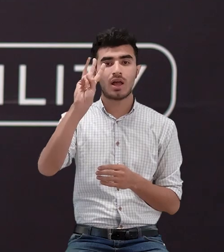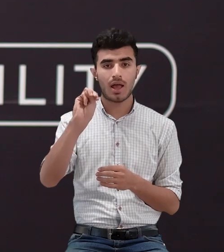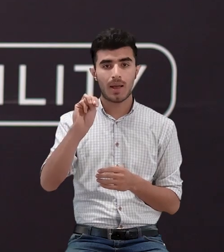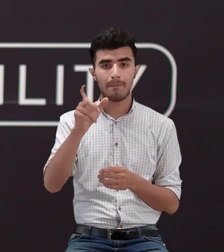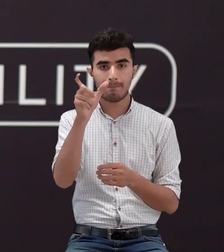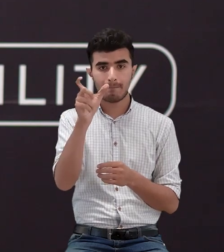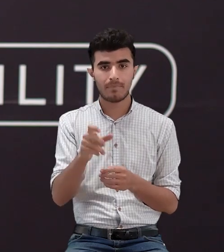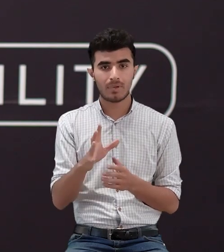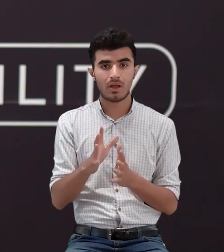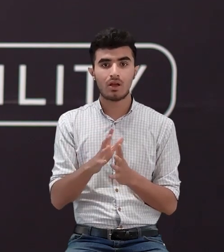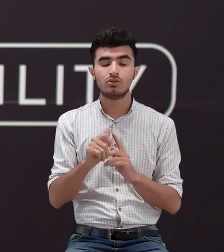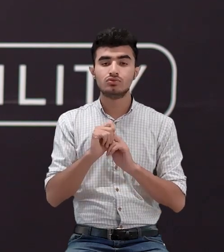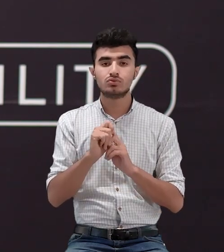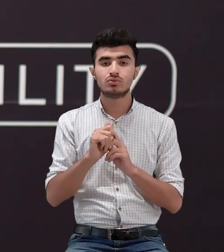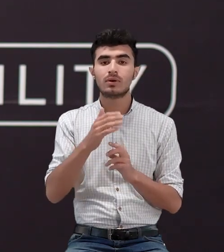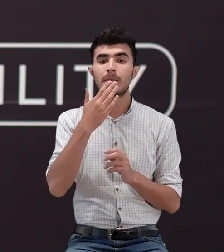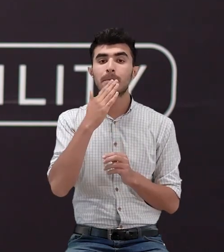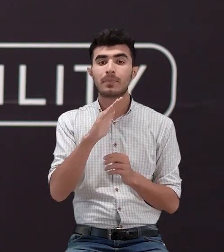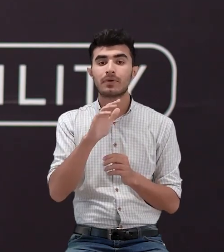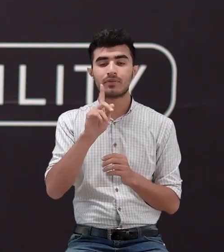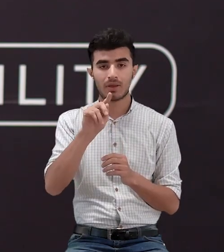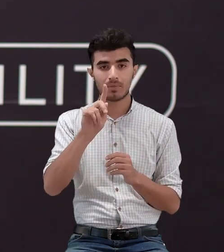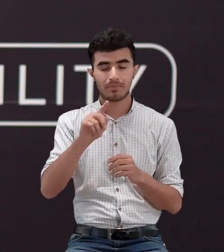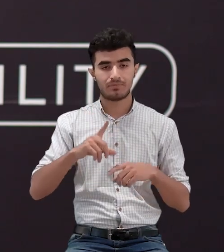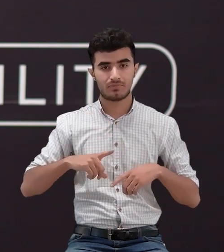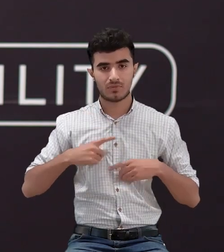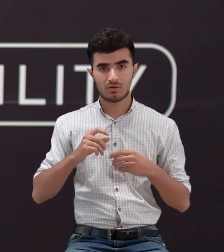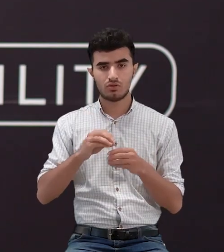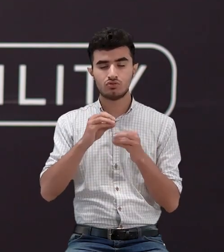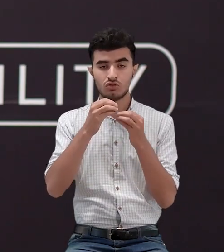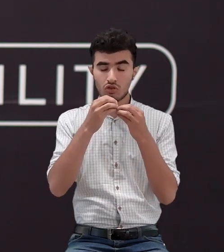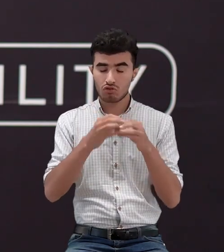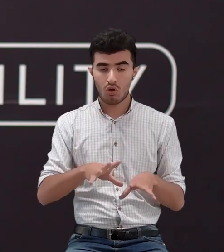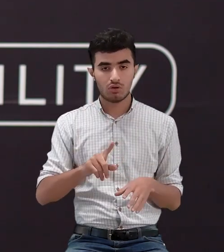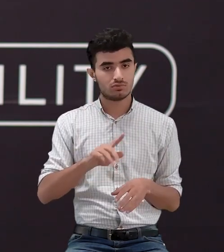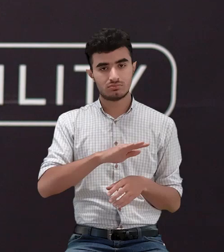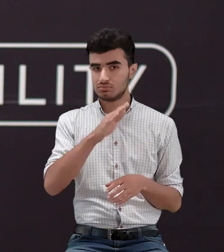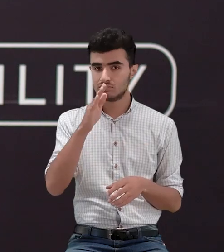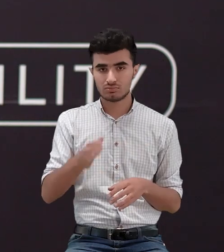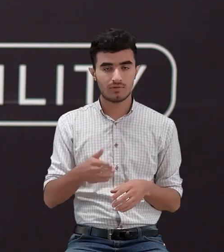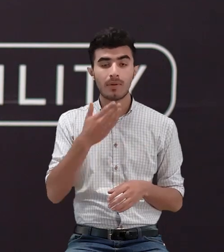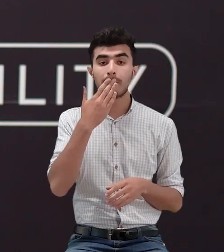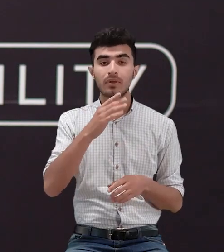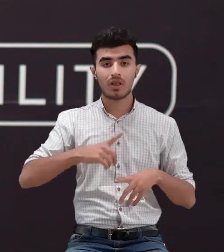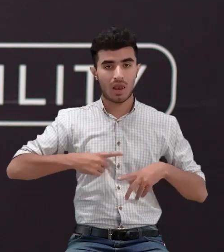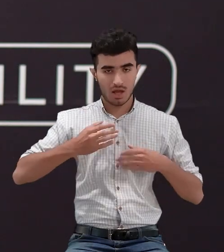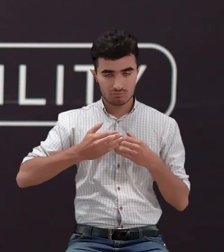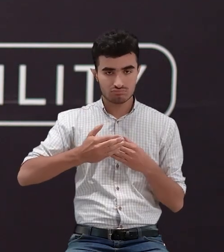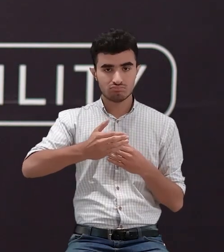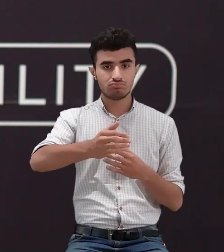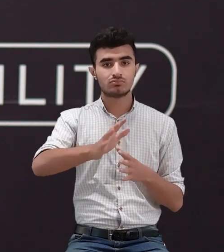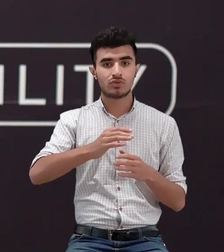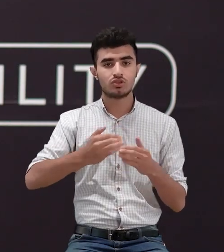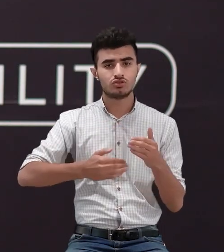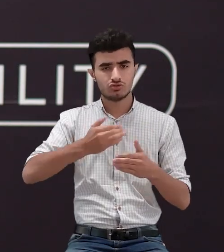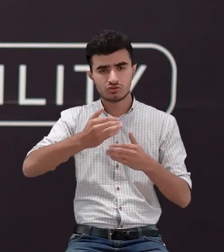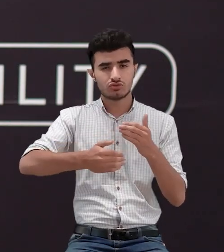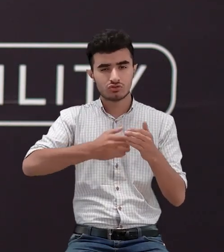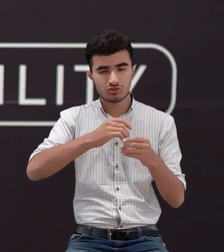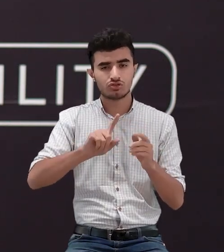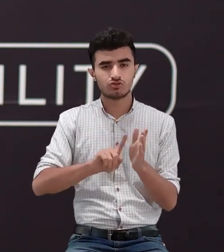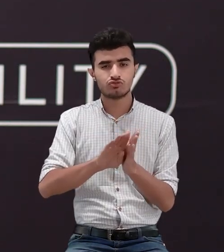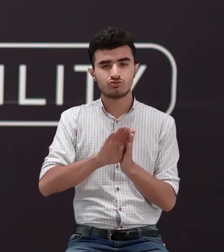چیز نہیں ہے جس کو آپ چھوڑ کے بیٹھ جائیں کہ زندگی ختم ہو گئی ہے. نہیں. لائف گوز آن, اٹ گیٹس بیٹر.